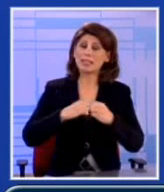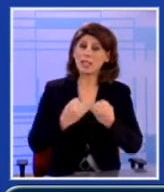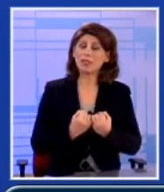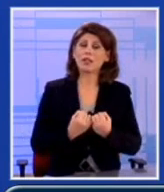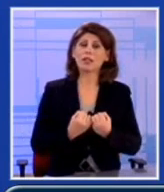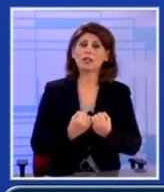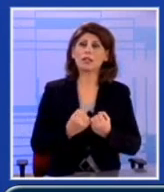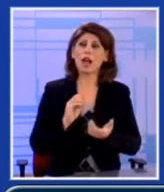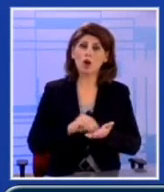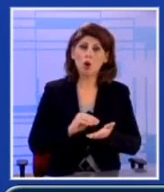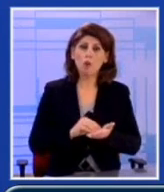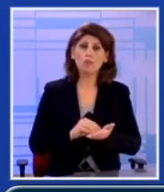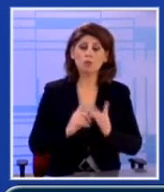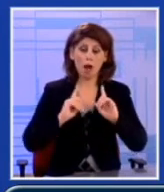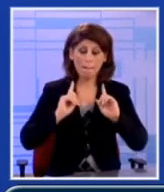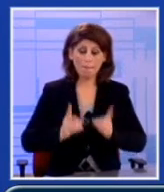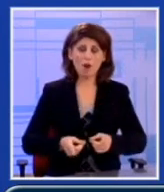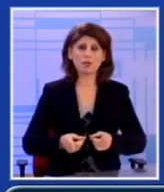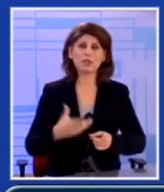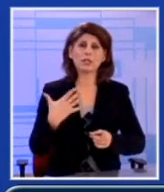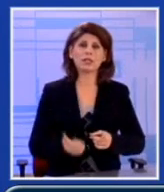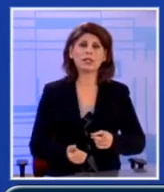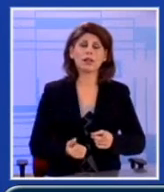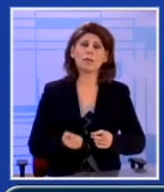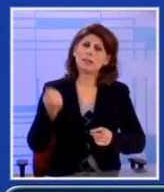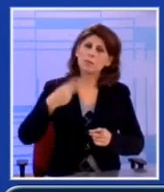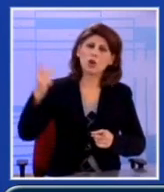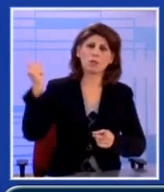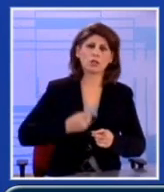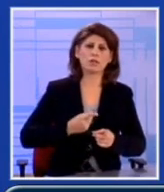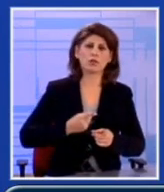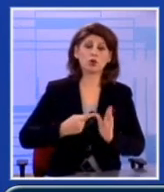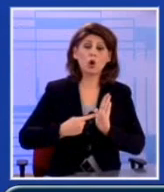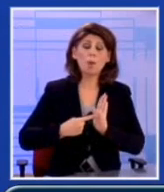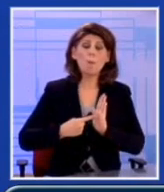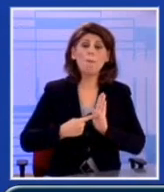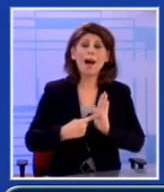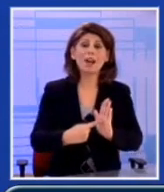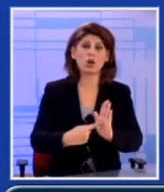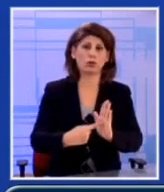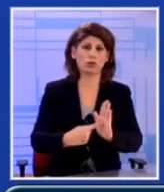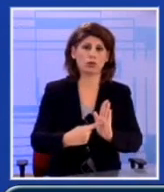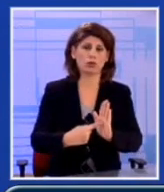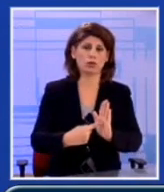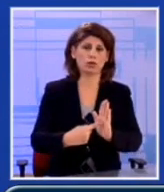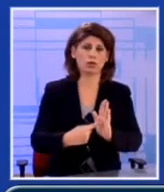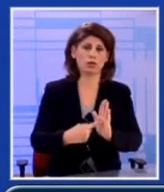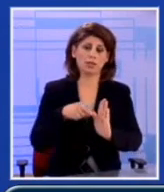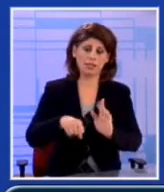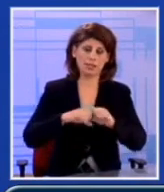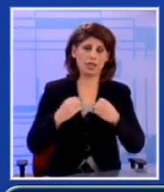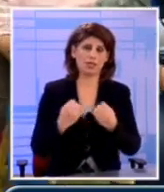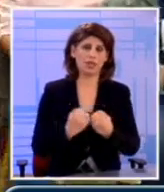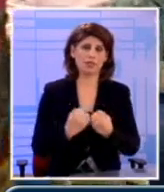επίσης όπου η απόφαση λαμβάνεται με την πλειοψηφία των παρόντων στη